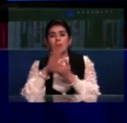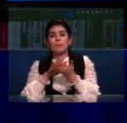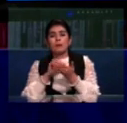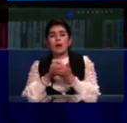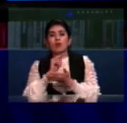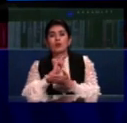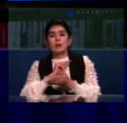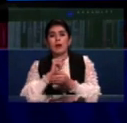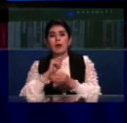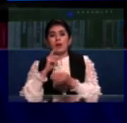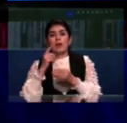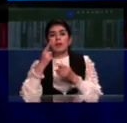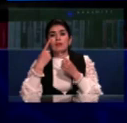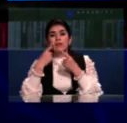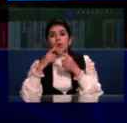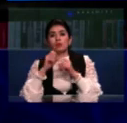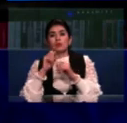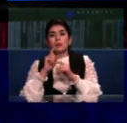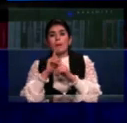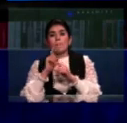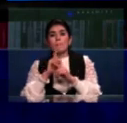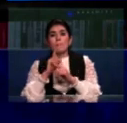работы информационной безопасности.